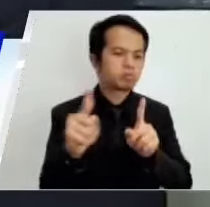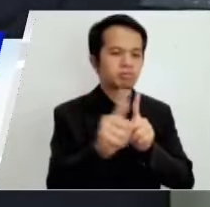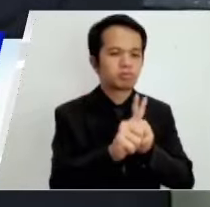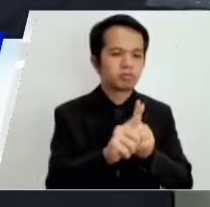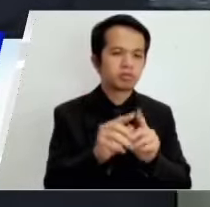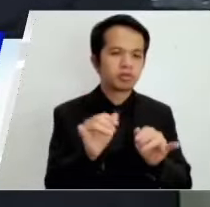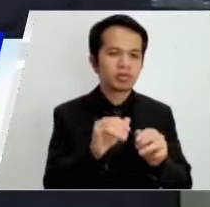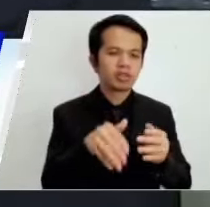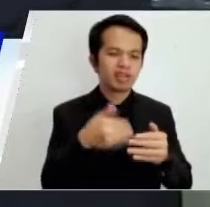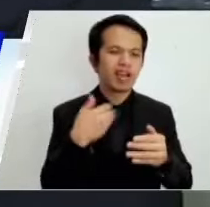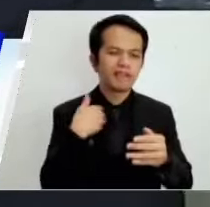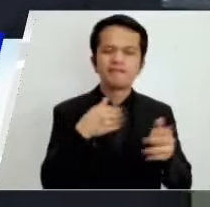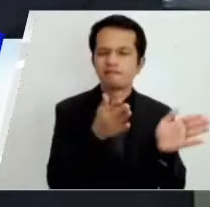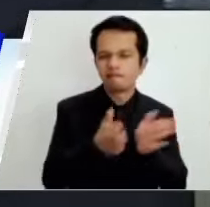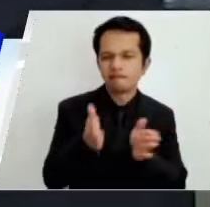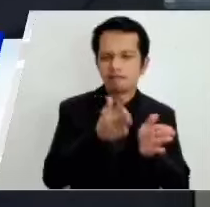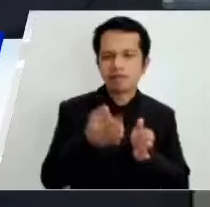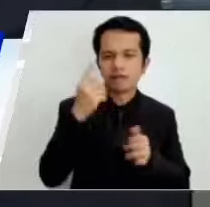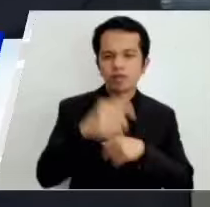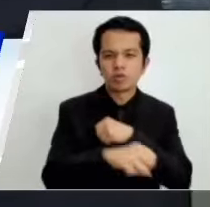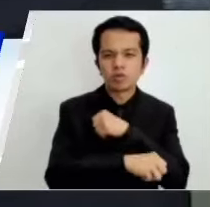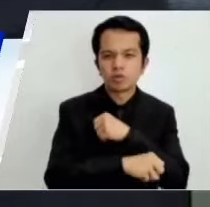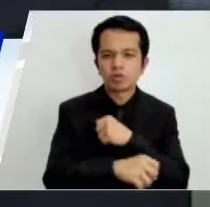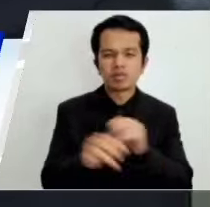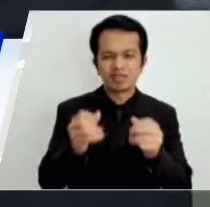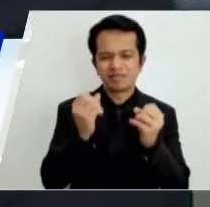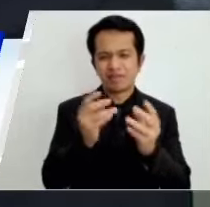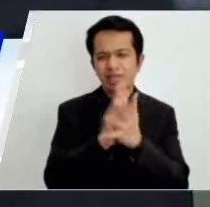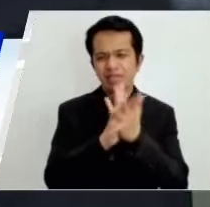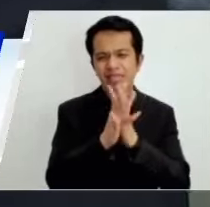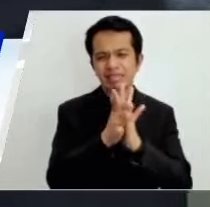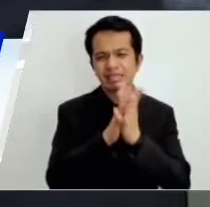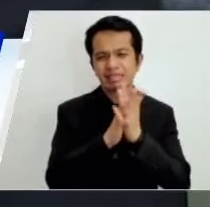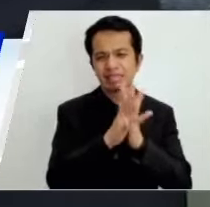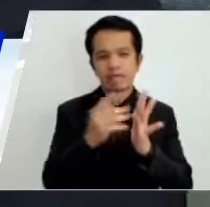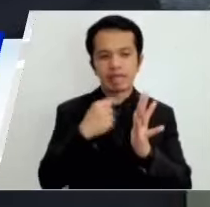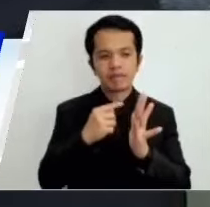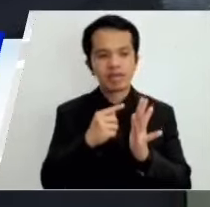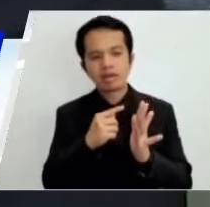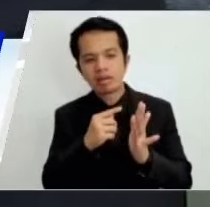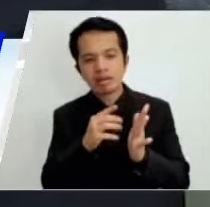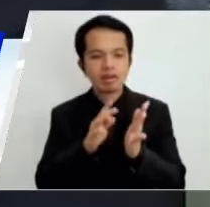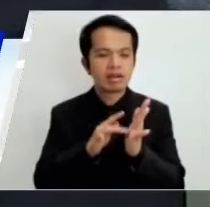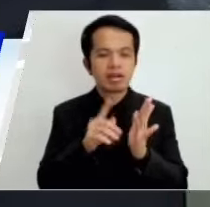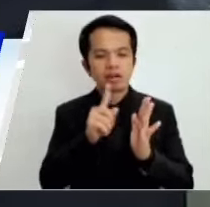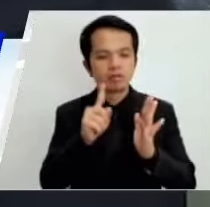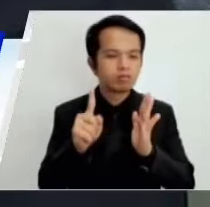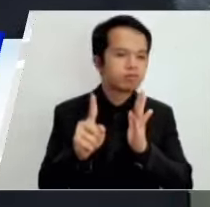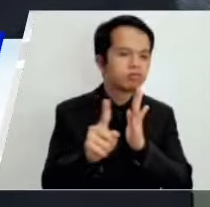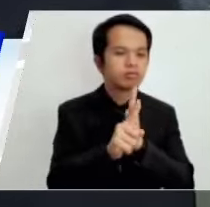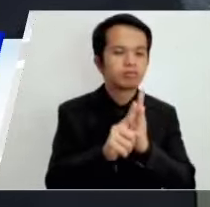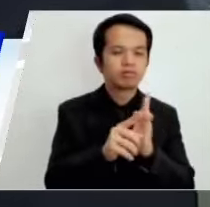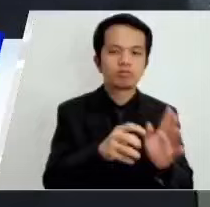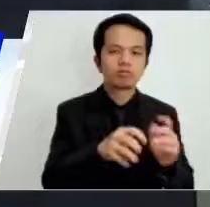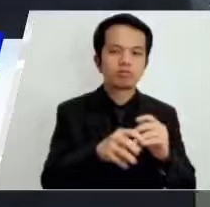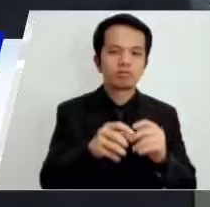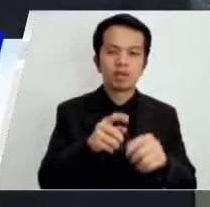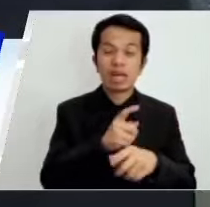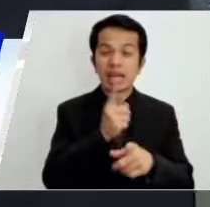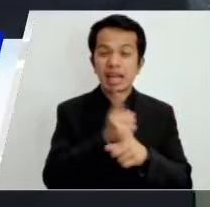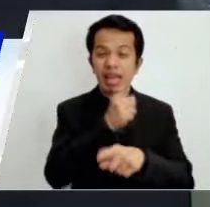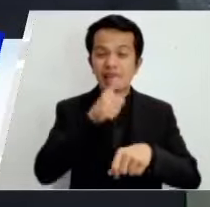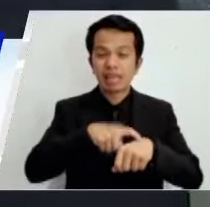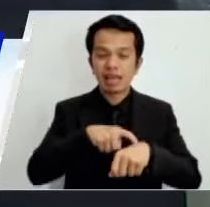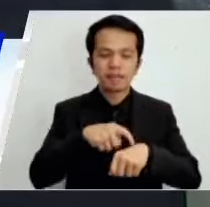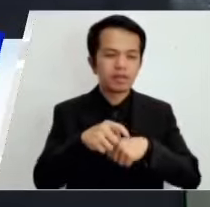po mga tao magsisiksikan din po. Ganun din po ang makakakuha kami ng timing na po yung bulsa